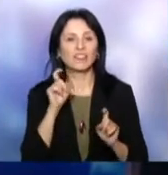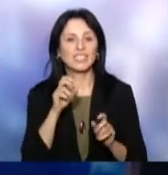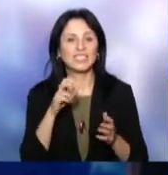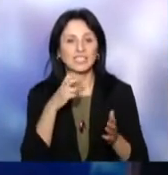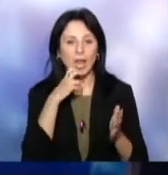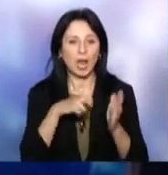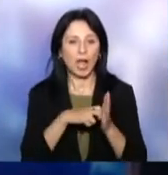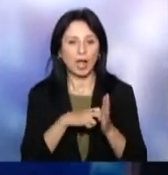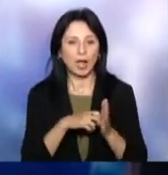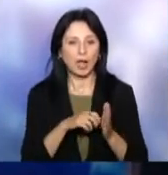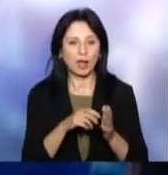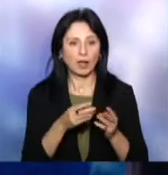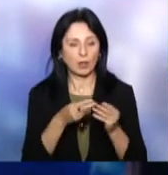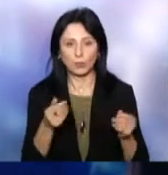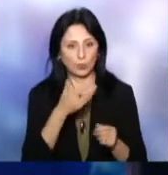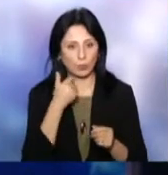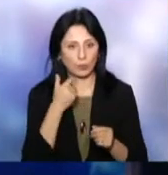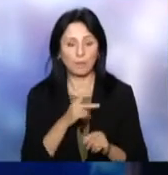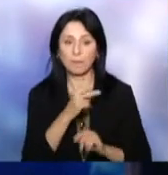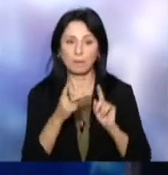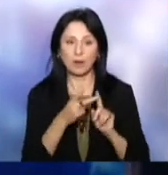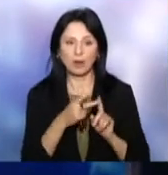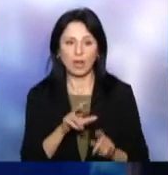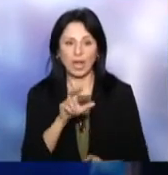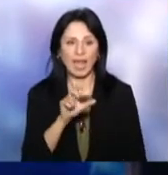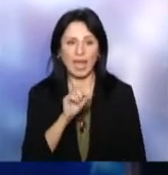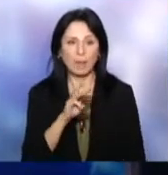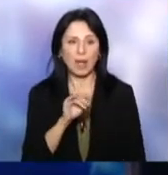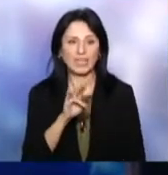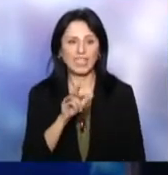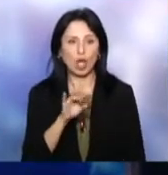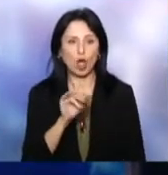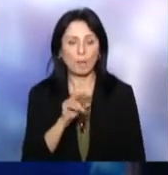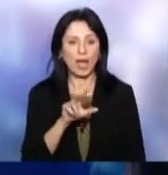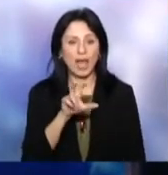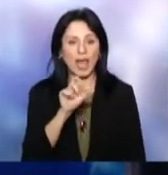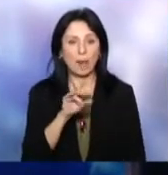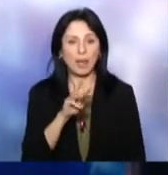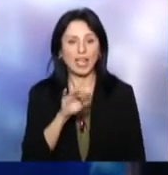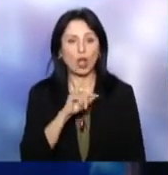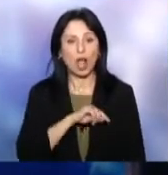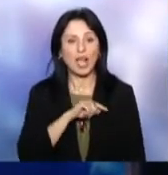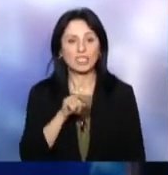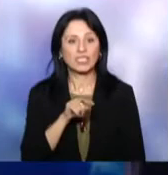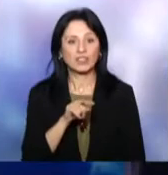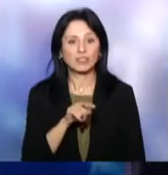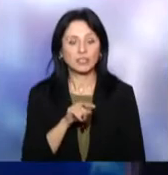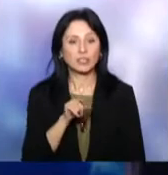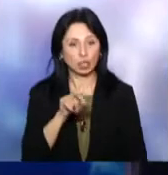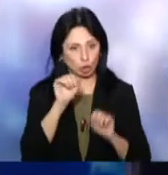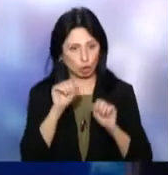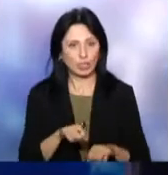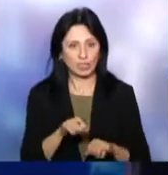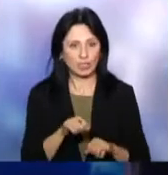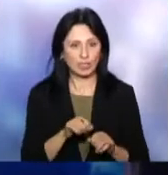არ გადადის ასაკთან ერთად და მეორე ეს არის ჰემანგიომა. ჰემანგიომა სახასიათებს, რომ ის მან